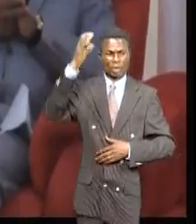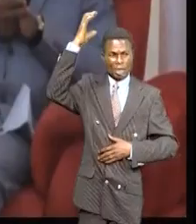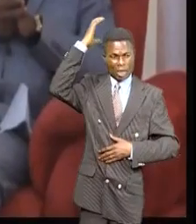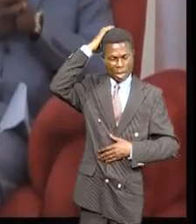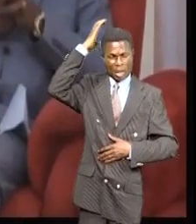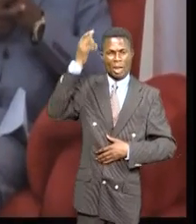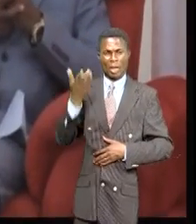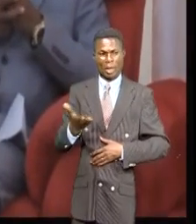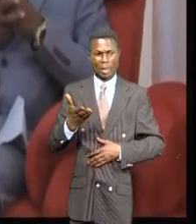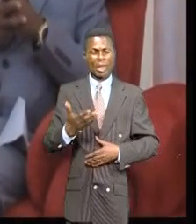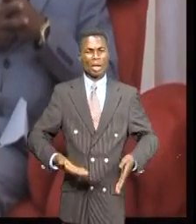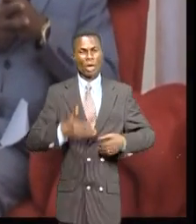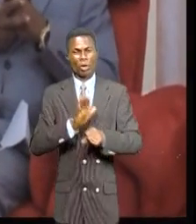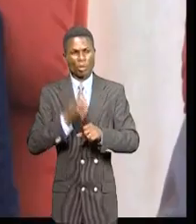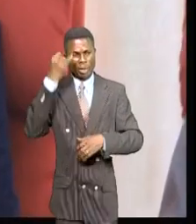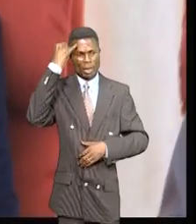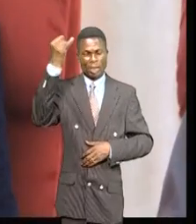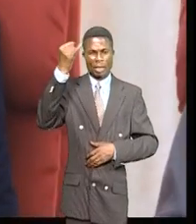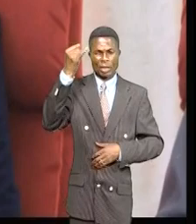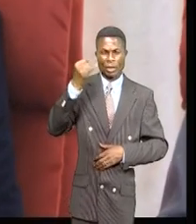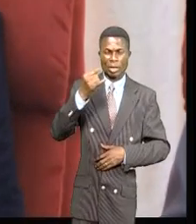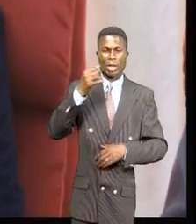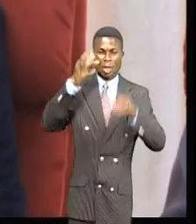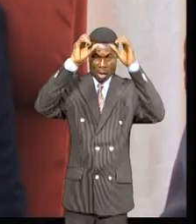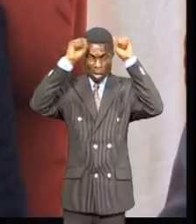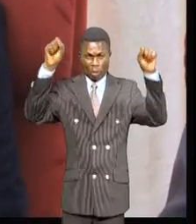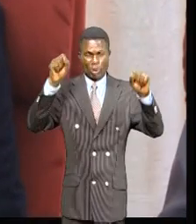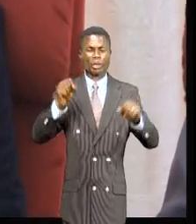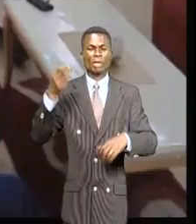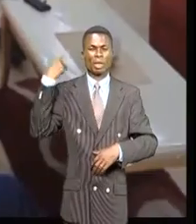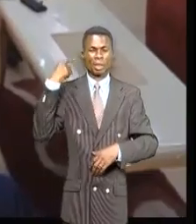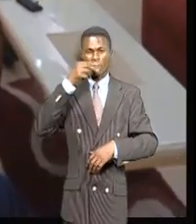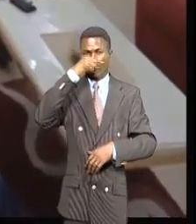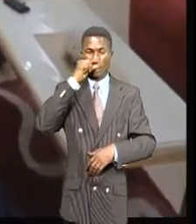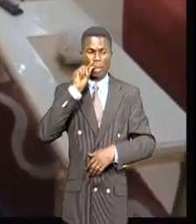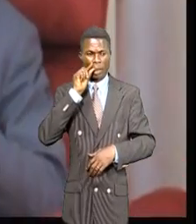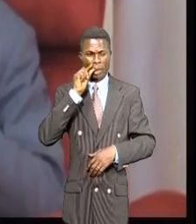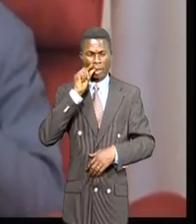Fridolin Ambongo a salué l'initiative du speaker de la Chambre basse du Parlement,